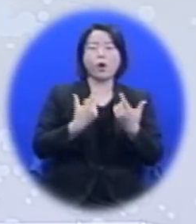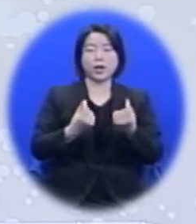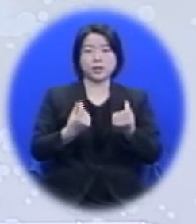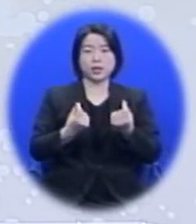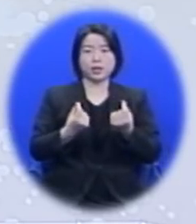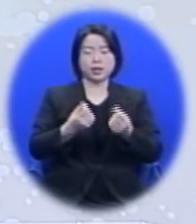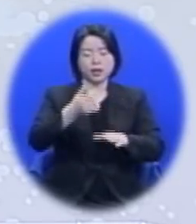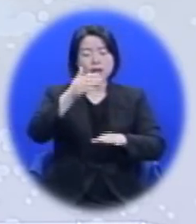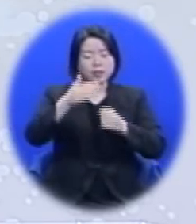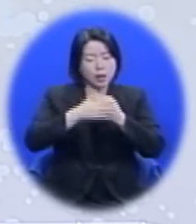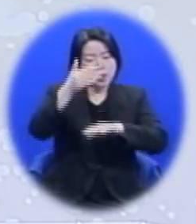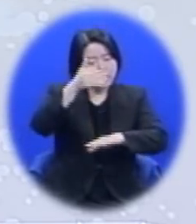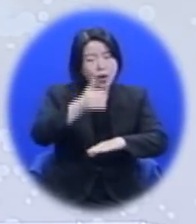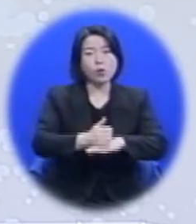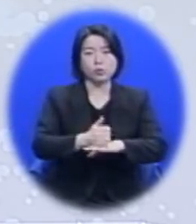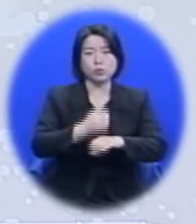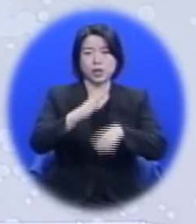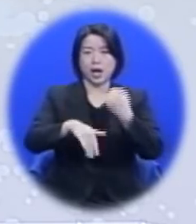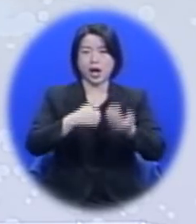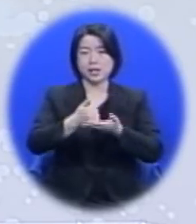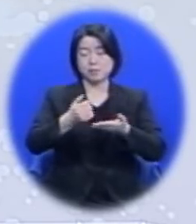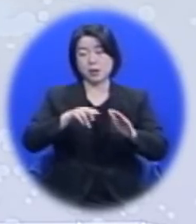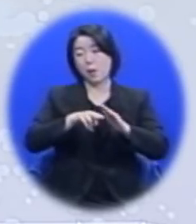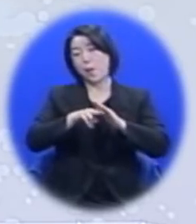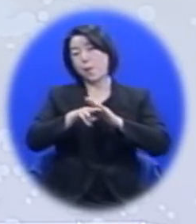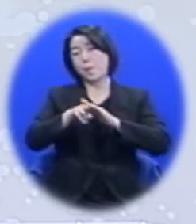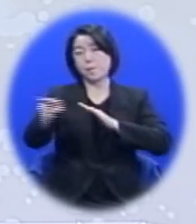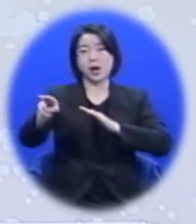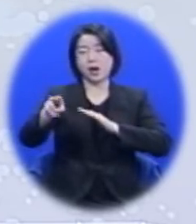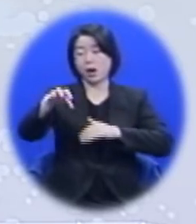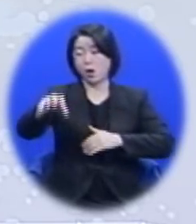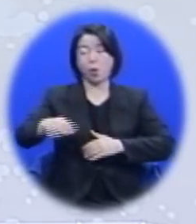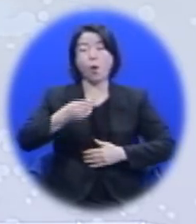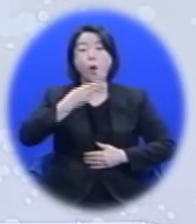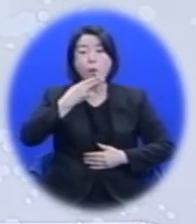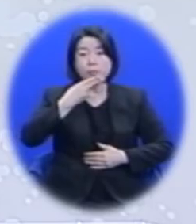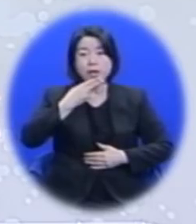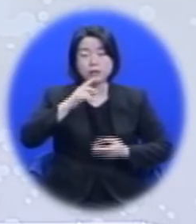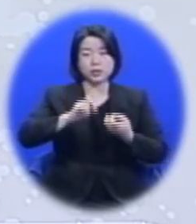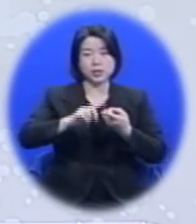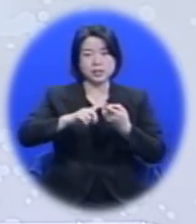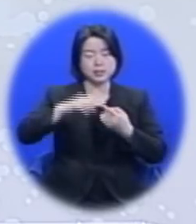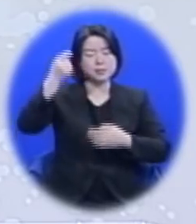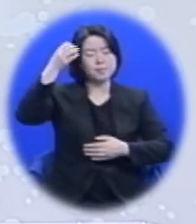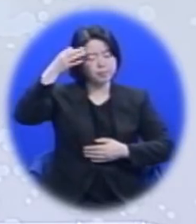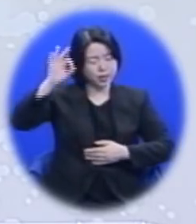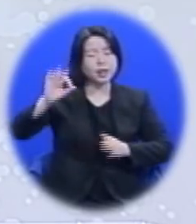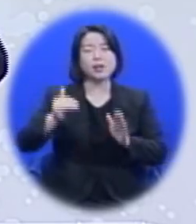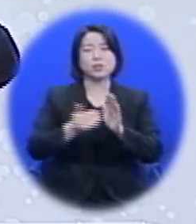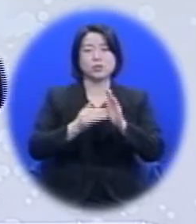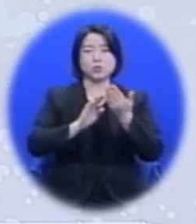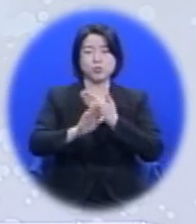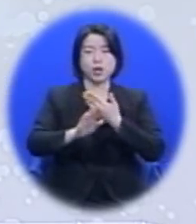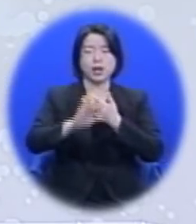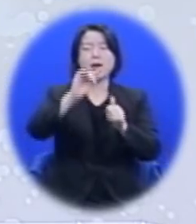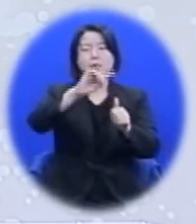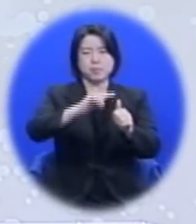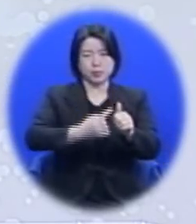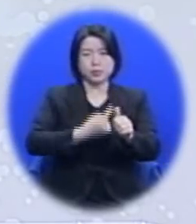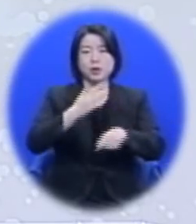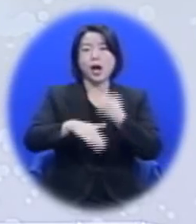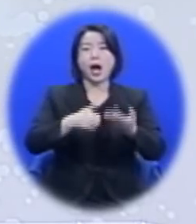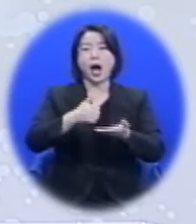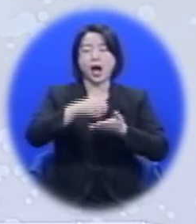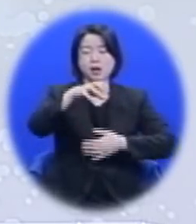결국은 하나님을 벗어나서 도망갈 데가 없다는 사실을 깨닫고 그가 비로소 하나님 앞에